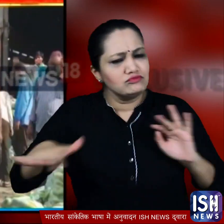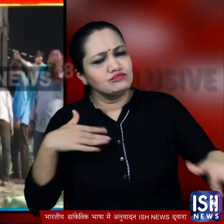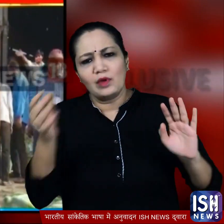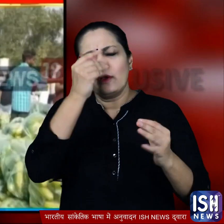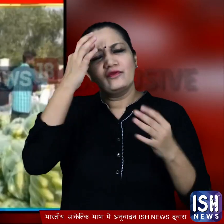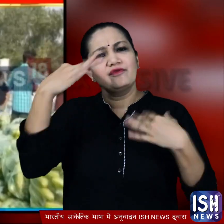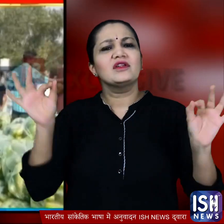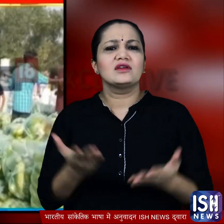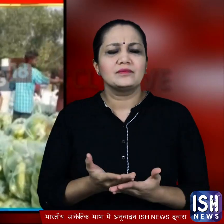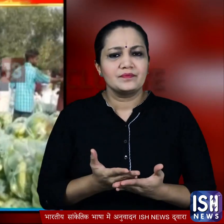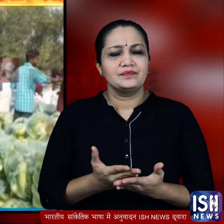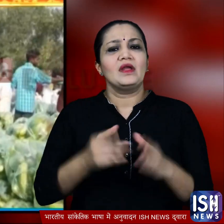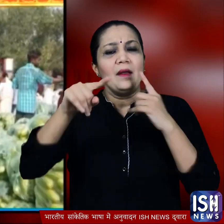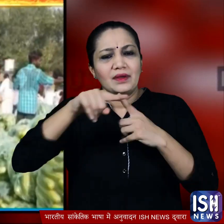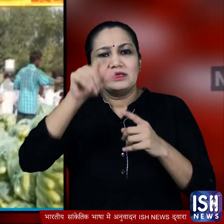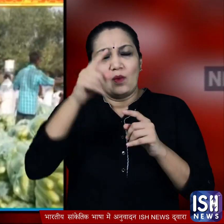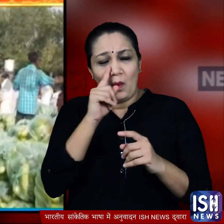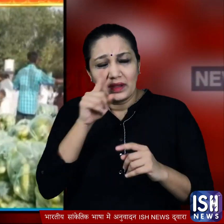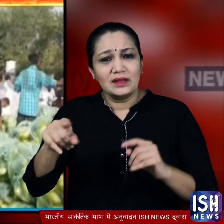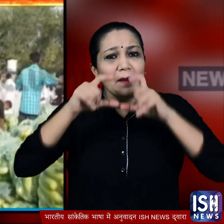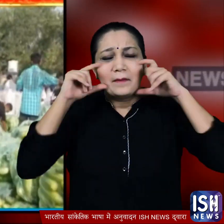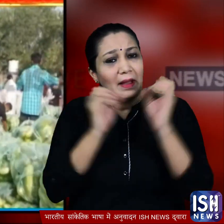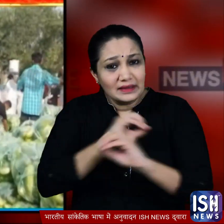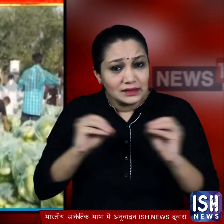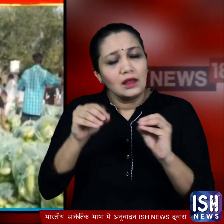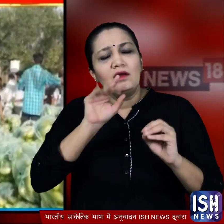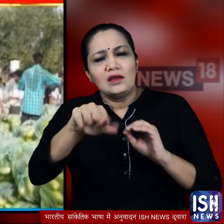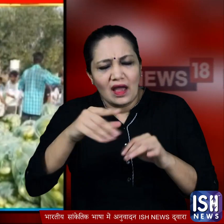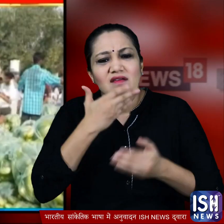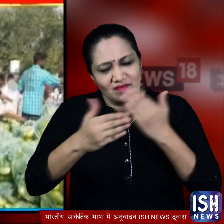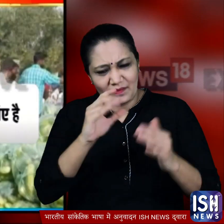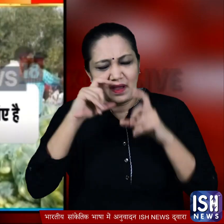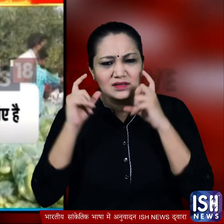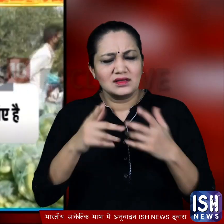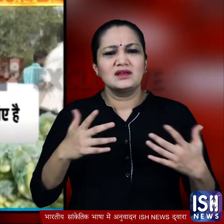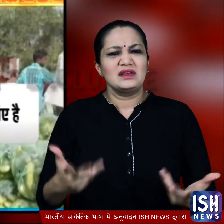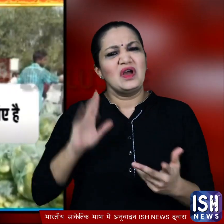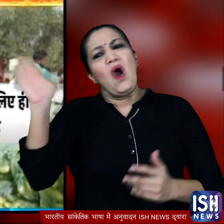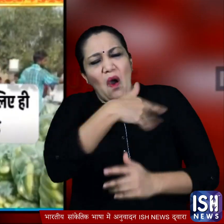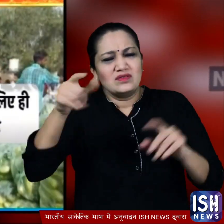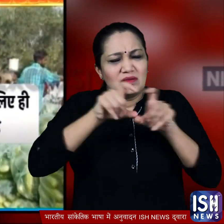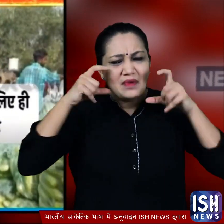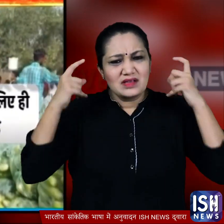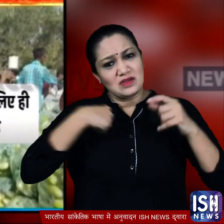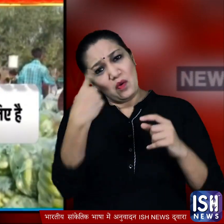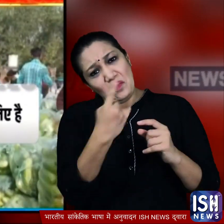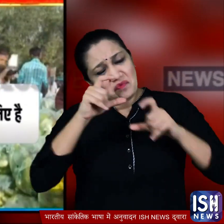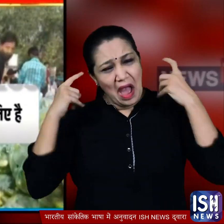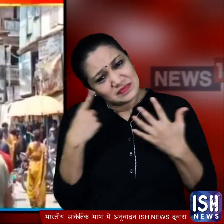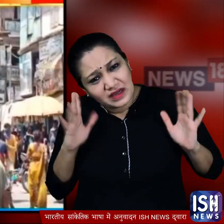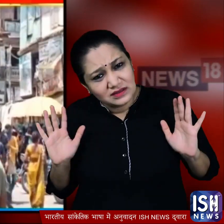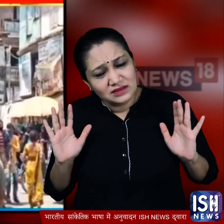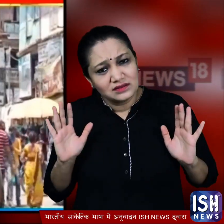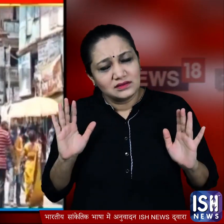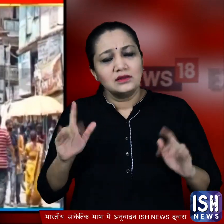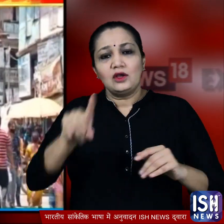बेपरवाह घूमते नजर आए। यही नहीं, वहां मौजूद एक महिला तो मास्क पहनने की सलाह देने पर ही भड़क गई। सबके लिए है, एक के हमारे लिए नहीं, सारे के लिए